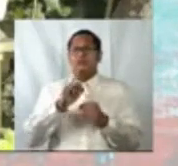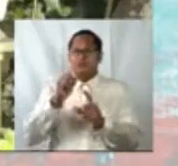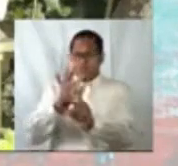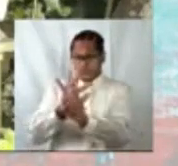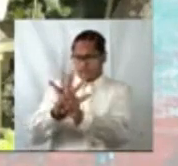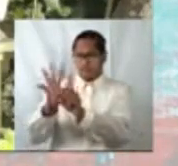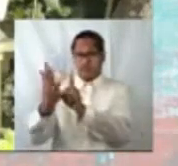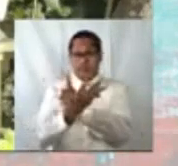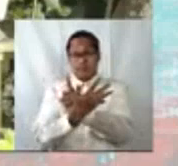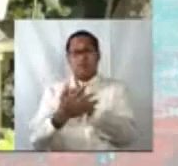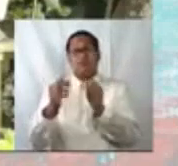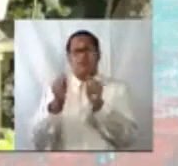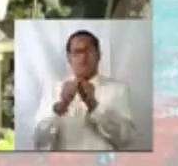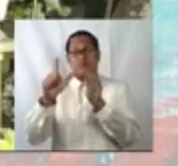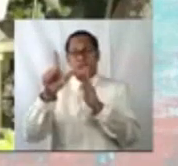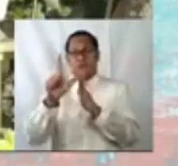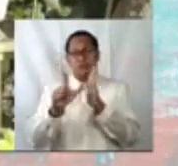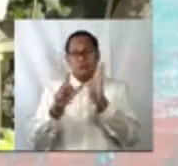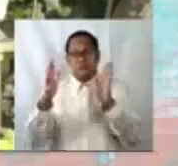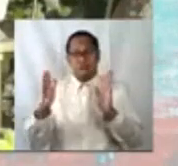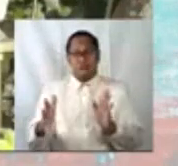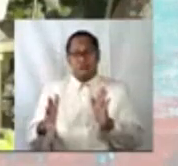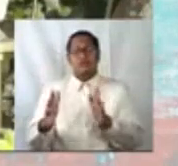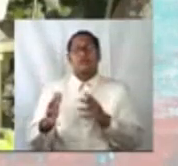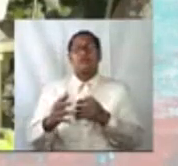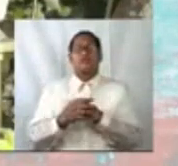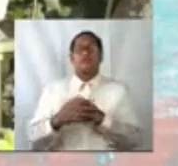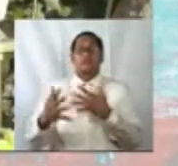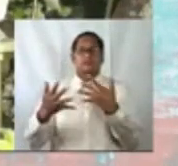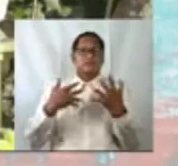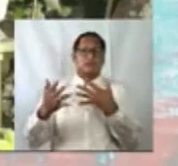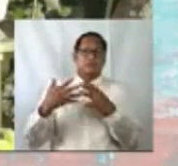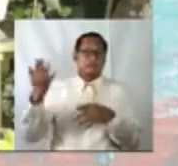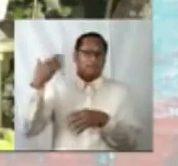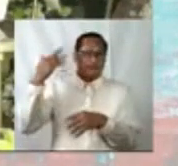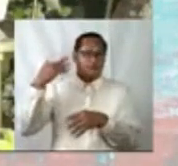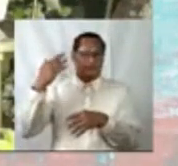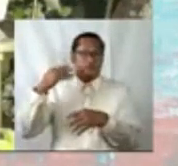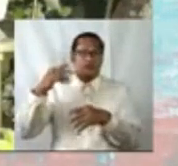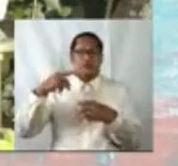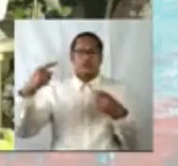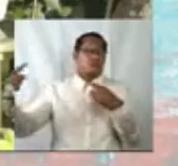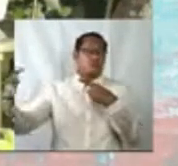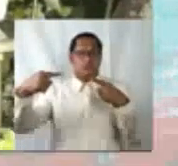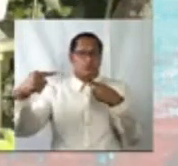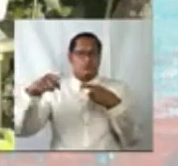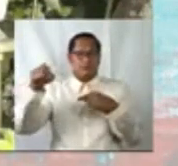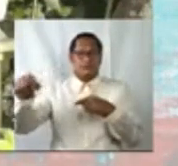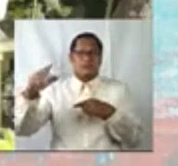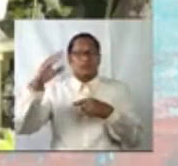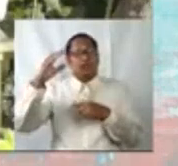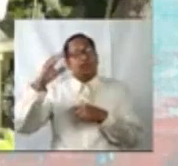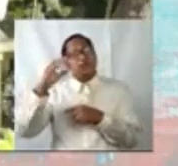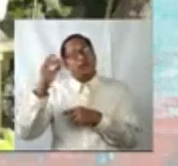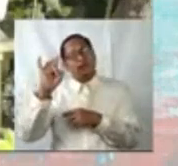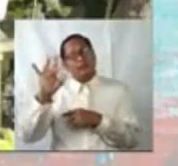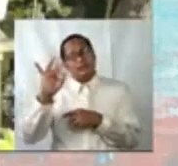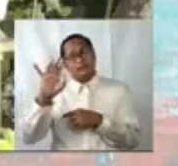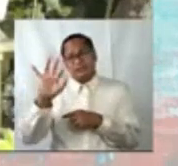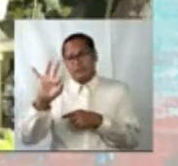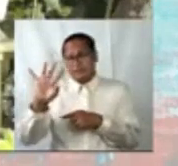abogado. Diba? Kahit nung panahon na lumalaban siya sa Cavite, nung 1896 in fact, meron